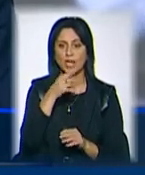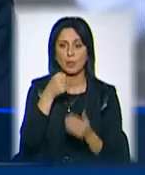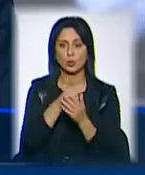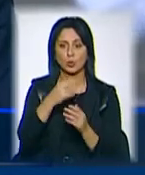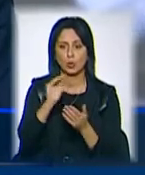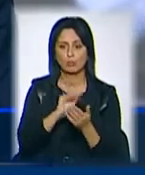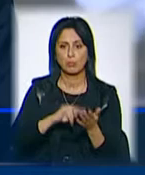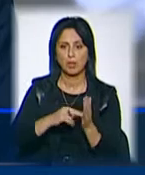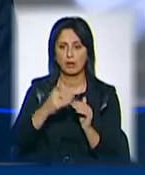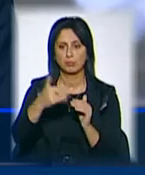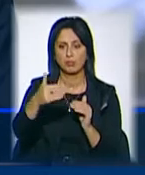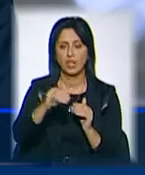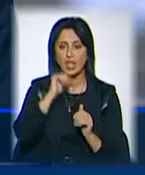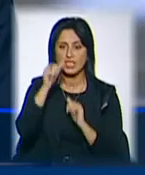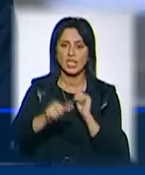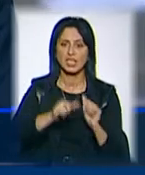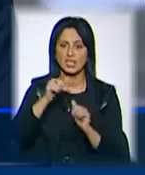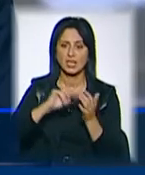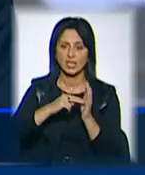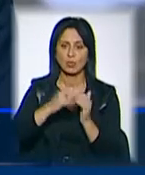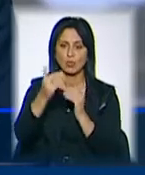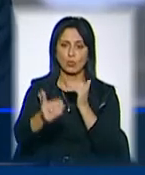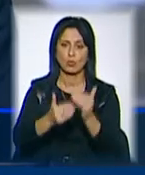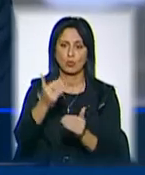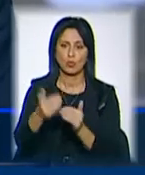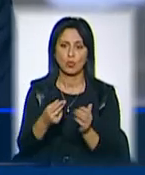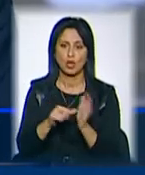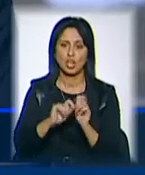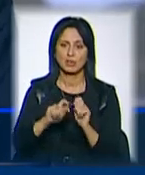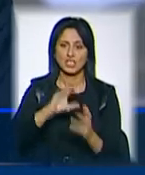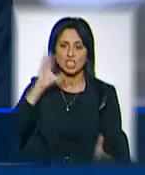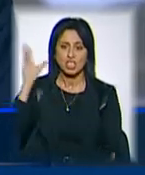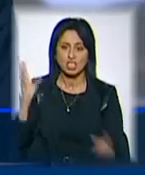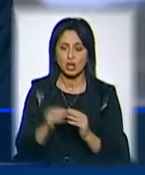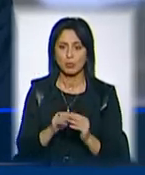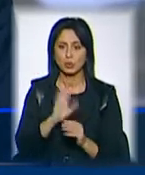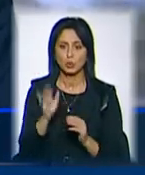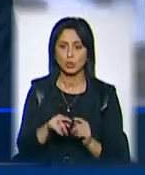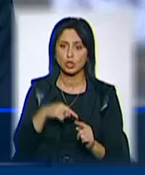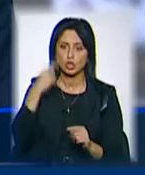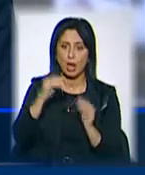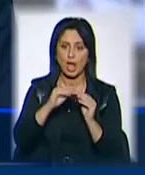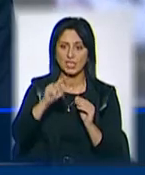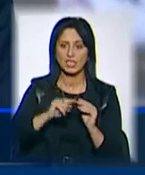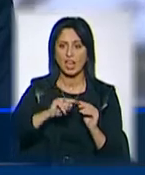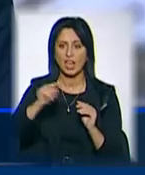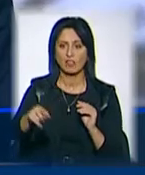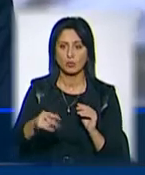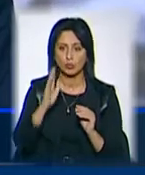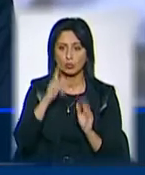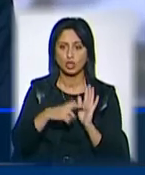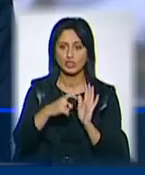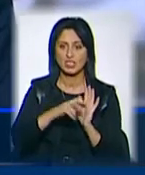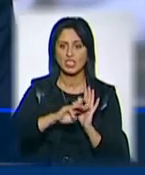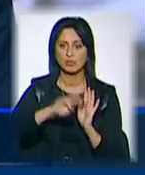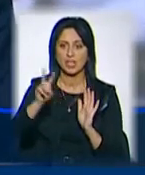და აქ ყოველწლიურად ჩვენ გვაქვს დაგეგმილი შესაბამისი ინვესტიციები და ჯამში ეს ინვესტიციები შემდეგი 10 წლის განმავლობაში შეადგენს